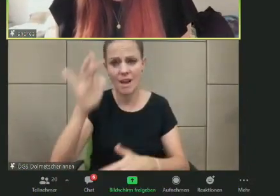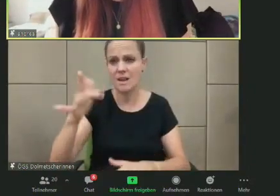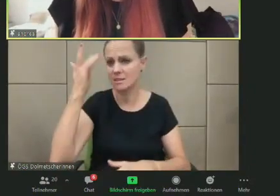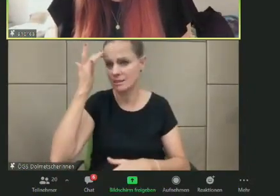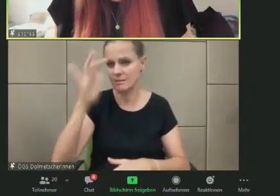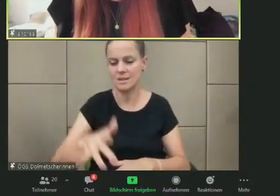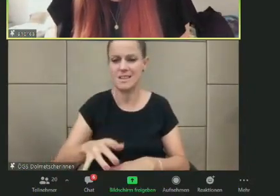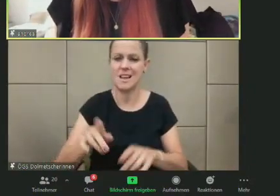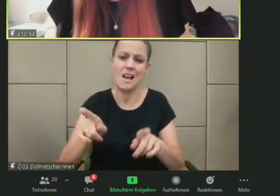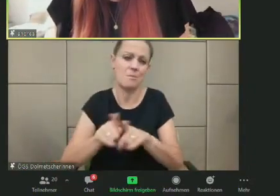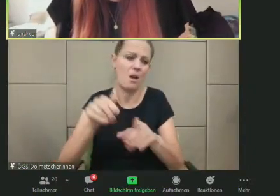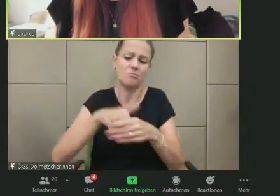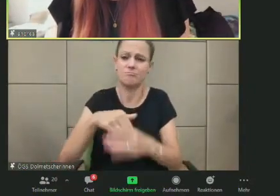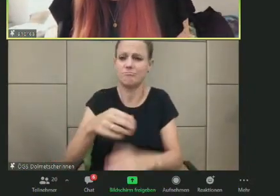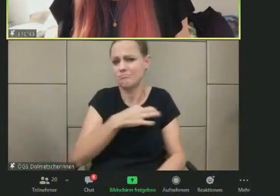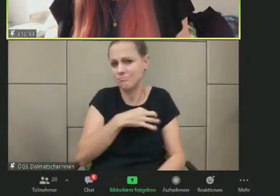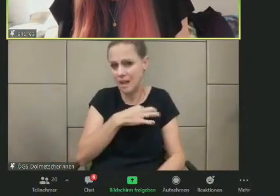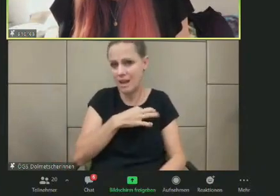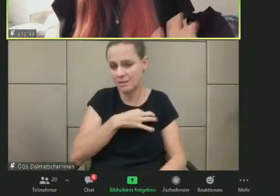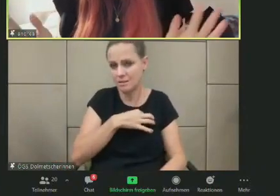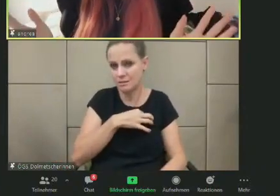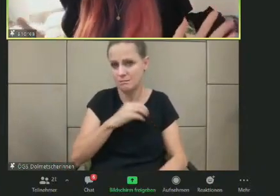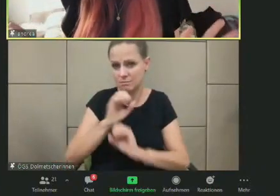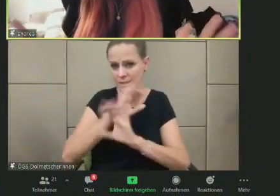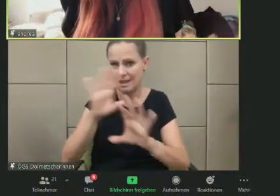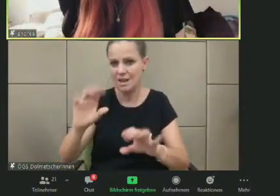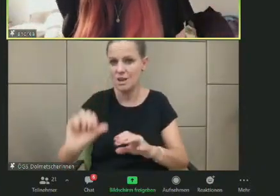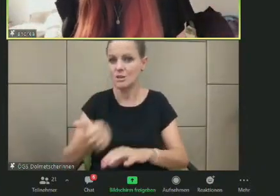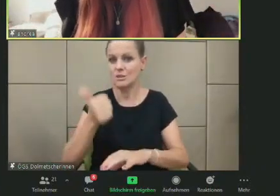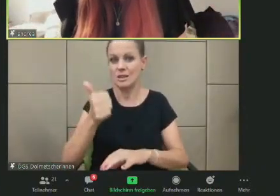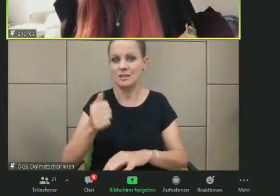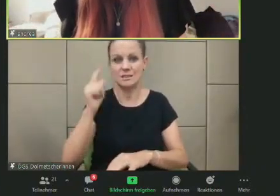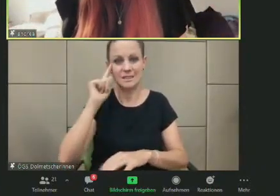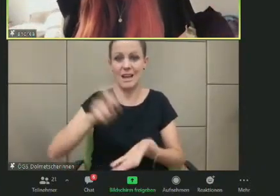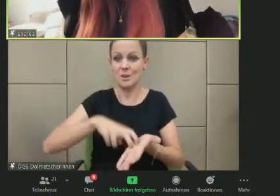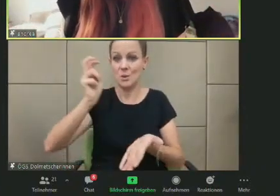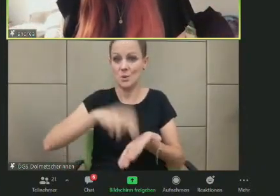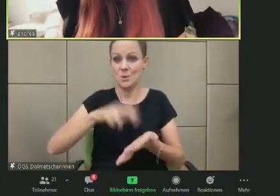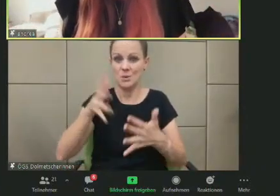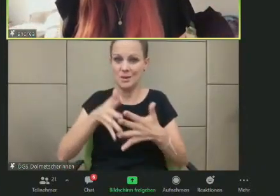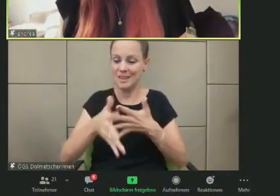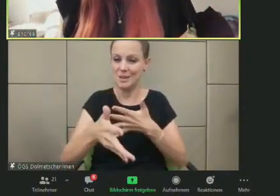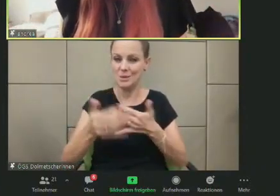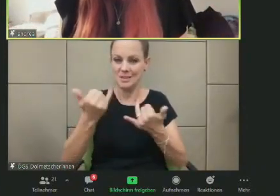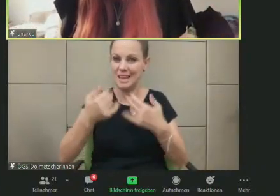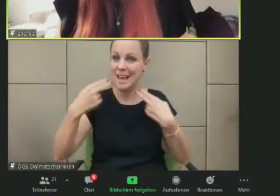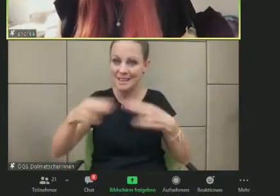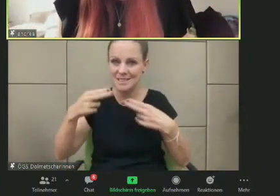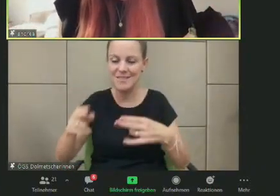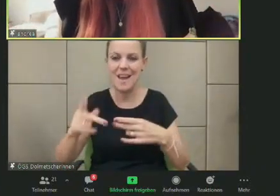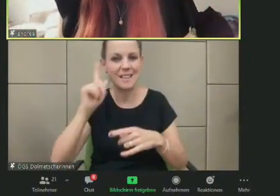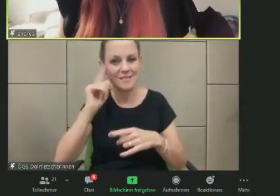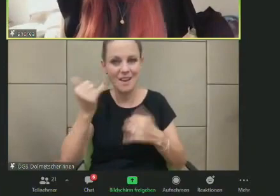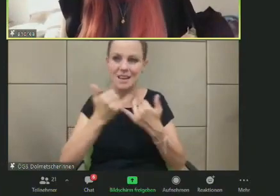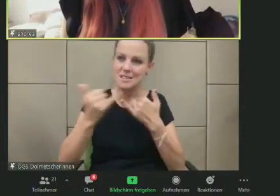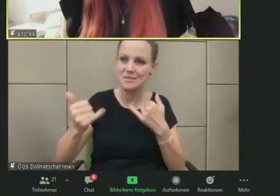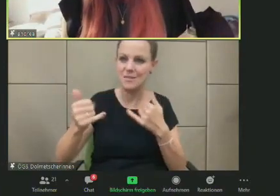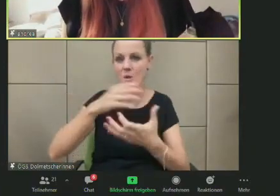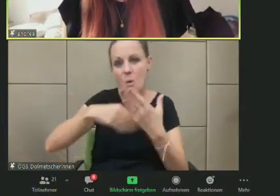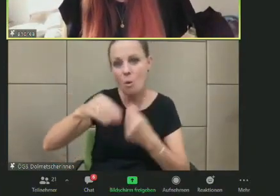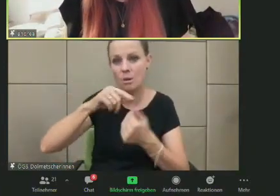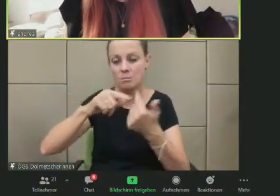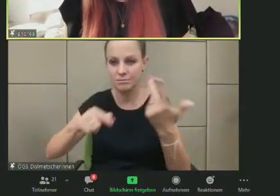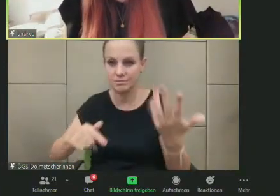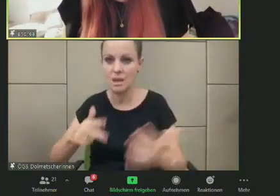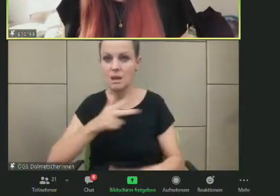ist es bei so einer Diagnose, man denkt sich zunächst, juhu, ich habe endlich meine Diagnose, jetzt kann es weitergehen, jetzt kann man endlich was machen. Und die